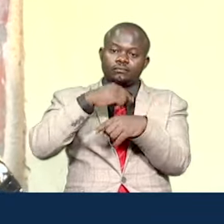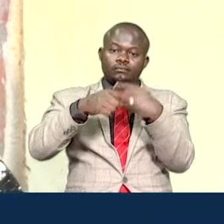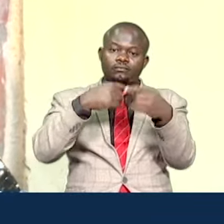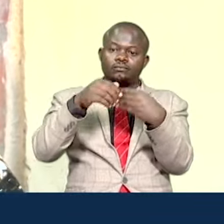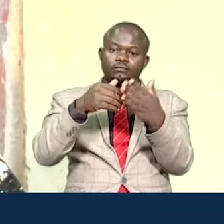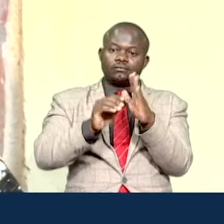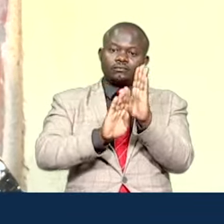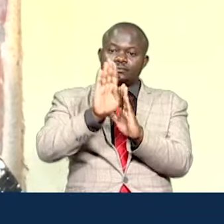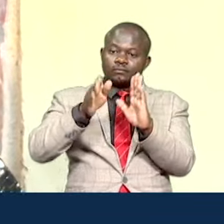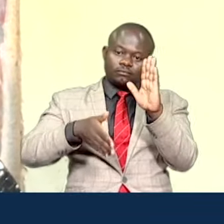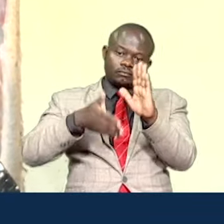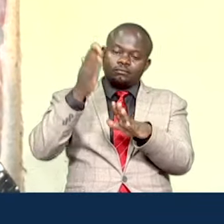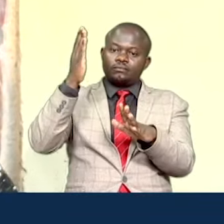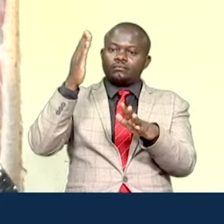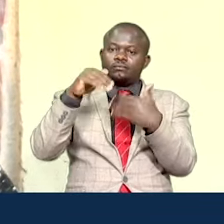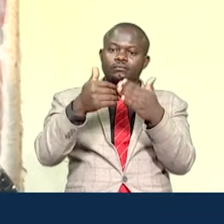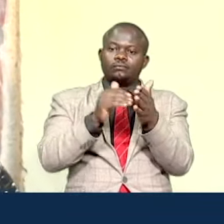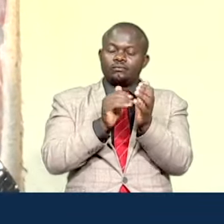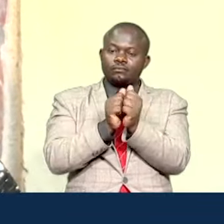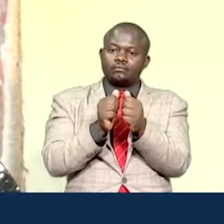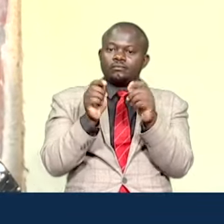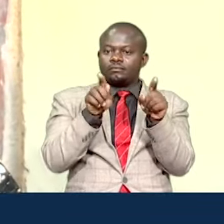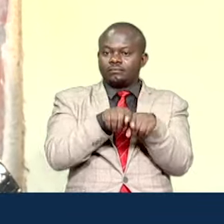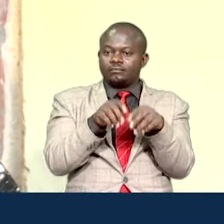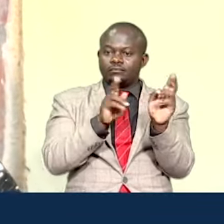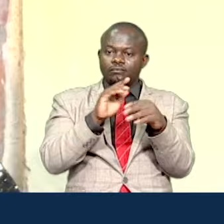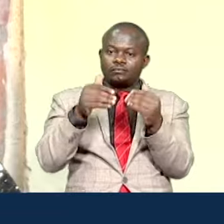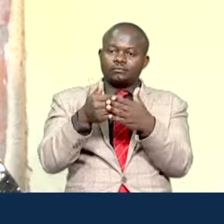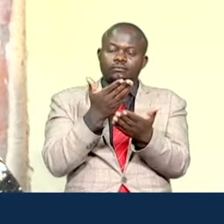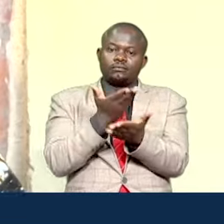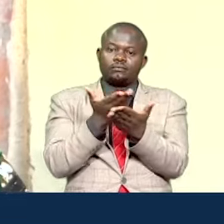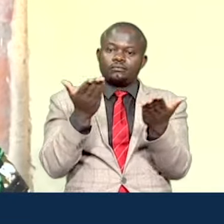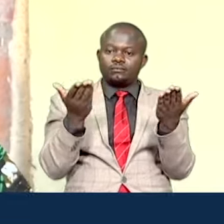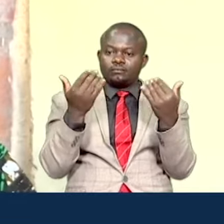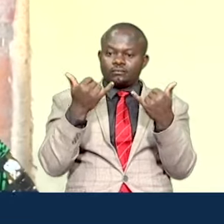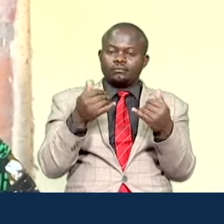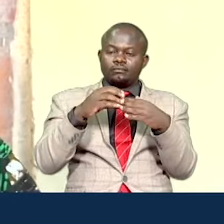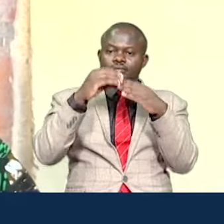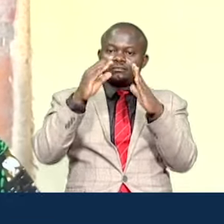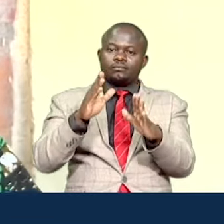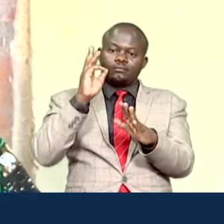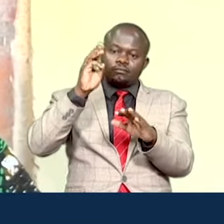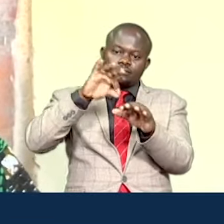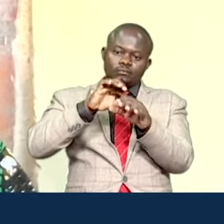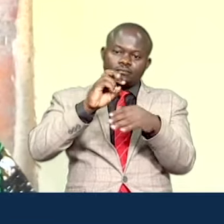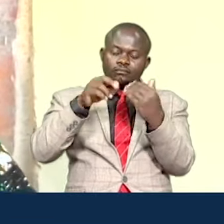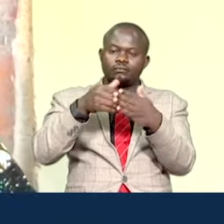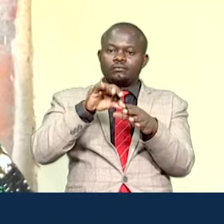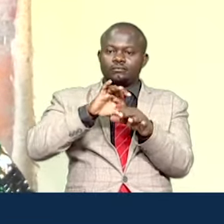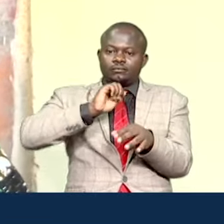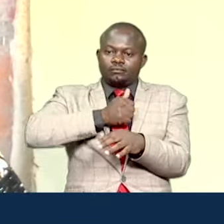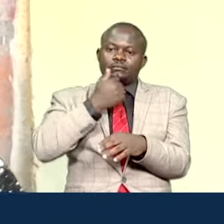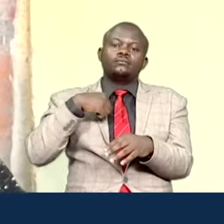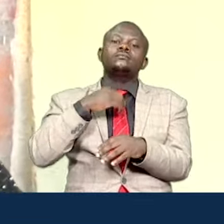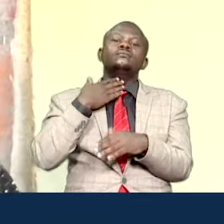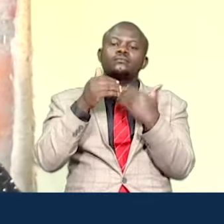iterambere bwihuse. N'ubundi n'ubu ndacyabisaba umuyobozi uzatorwa cyangwa se nitoreye,